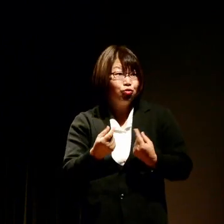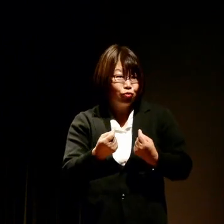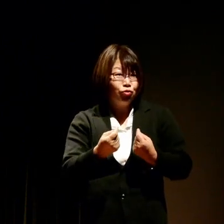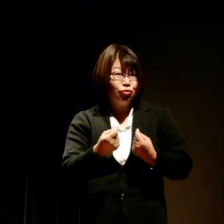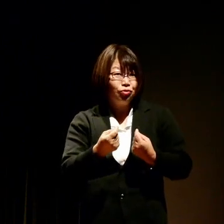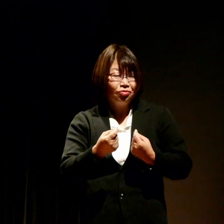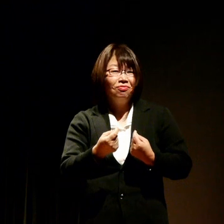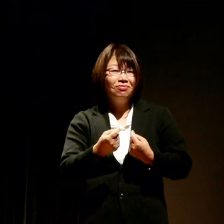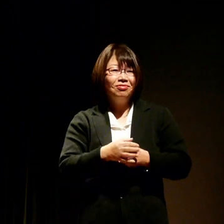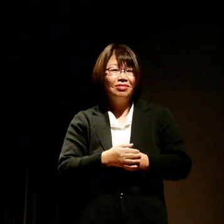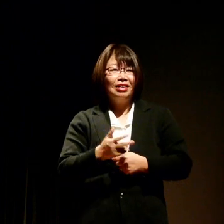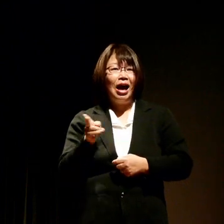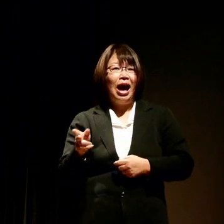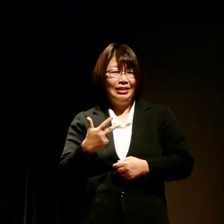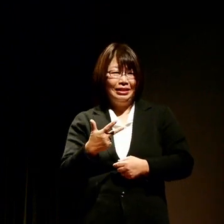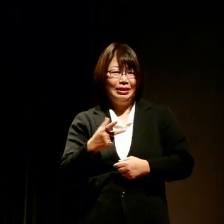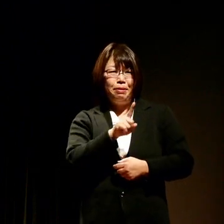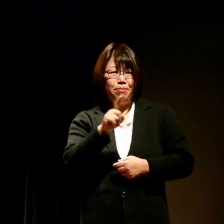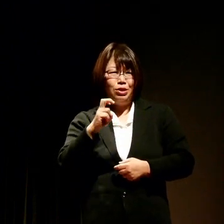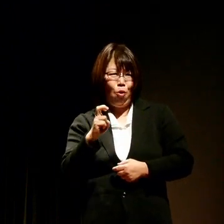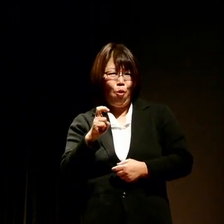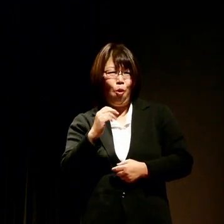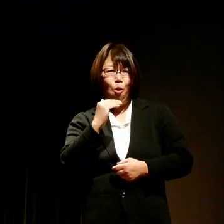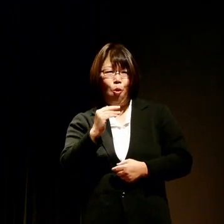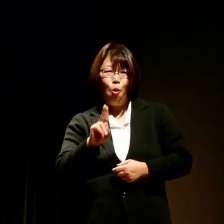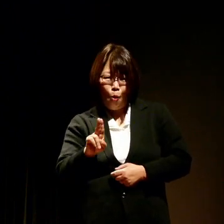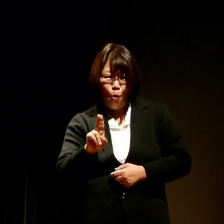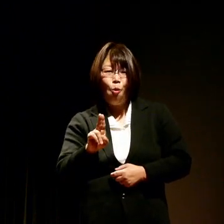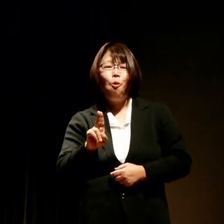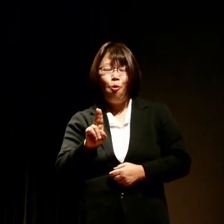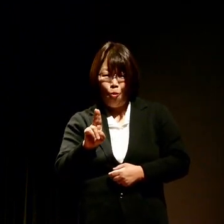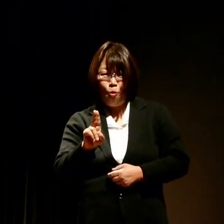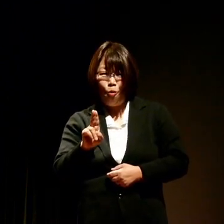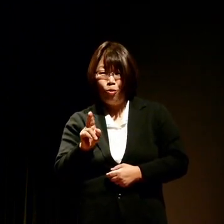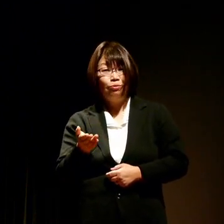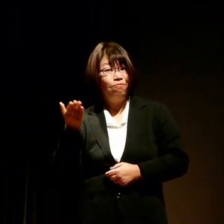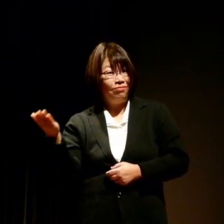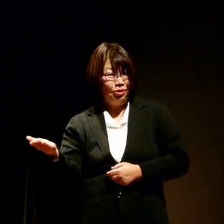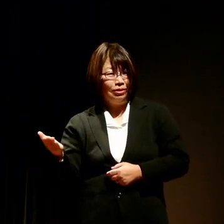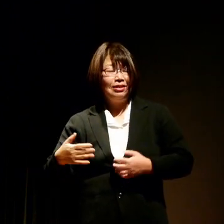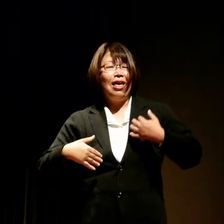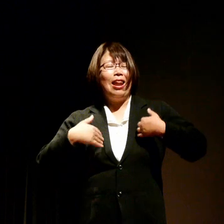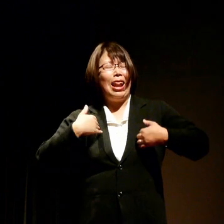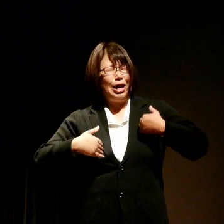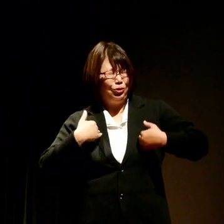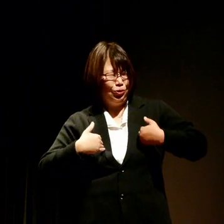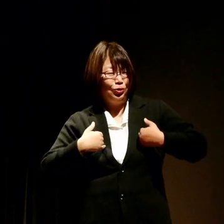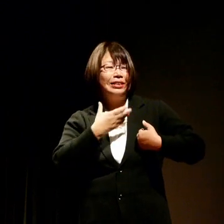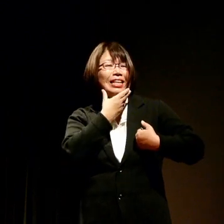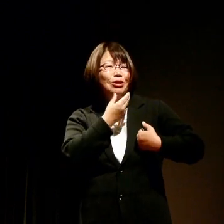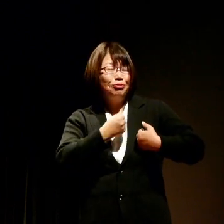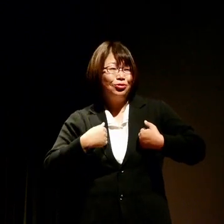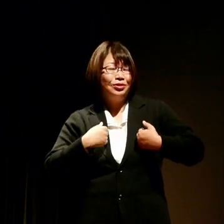ハシビロコウ、そして楽、楽しむ、